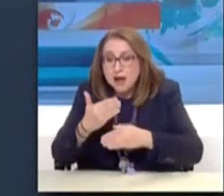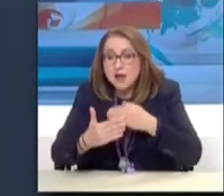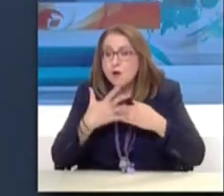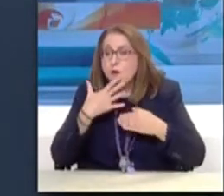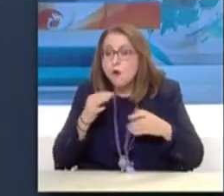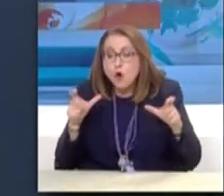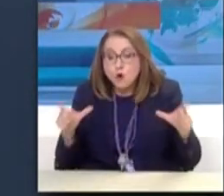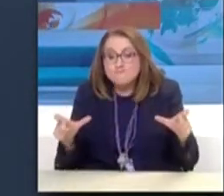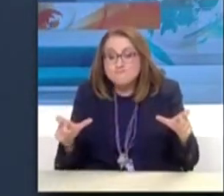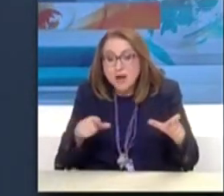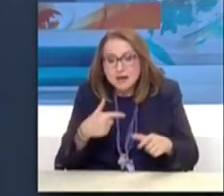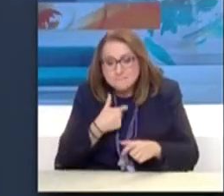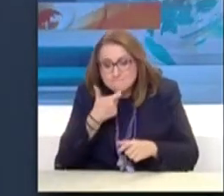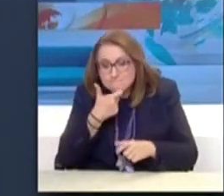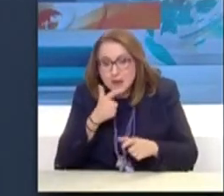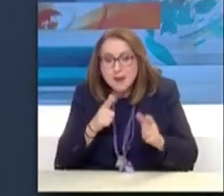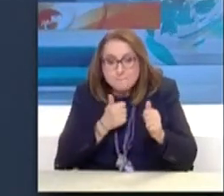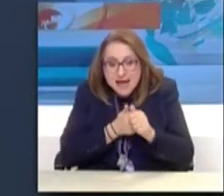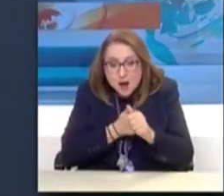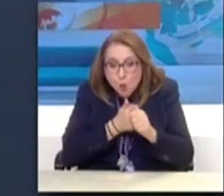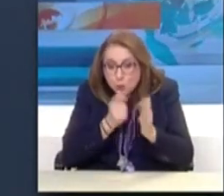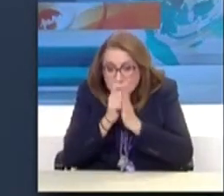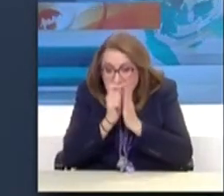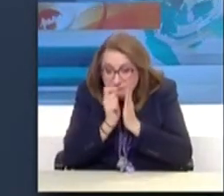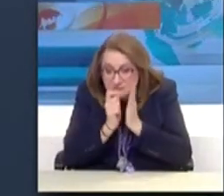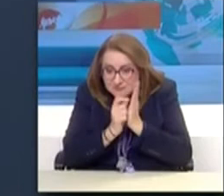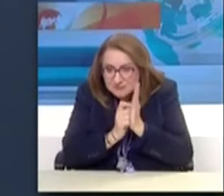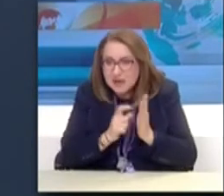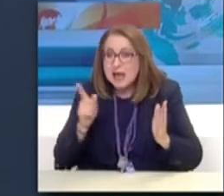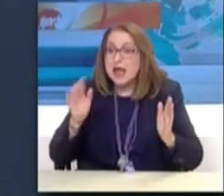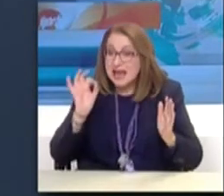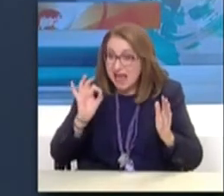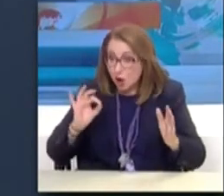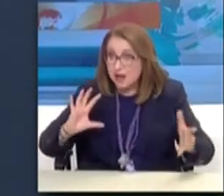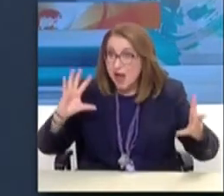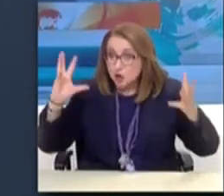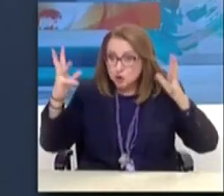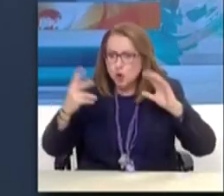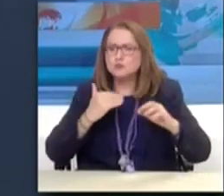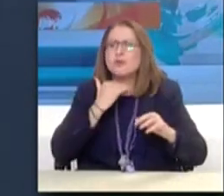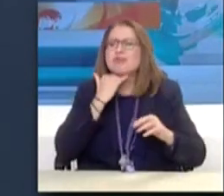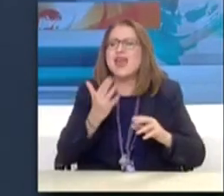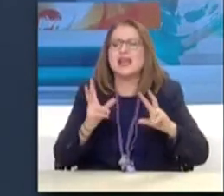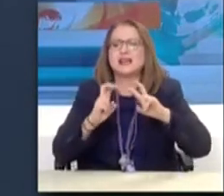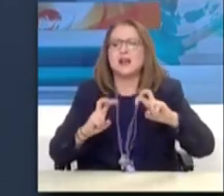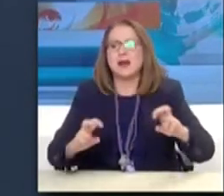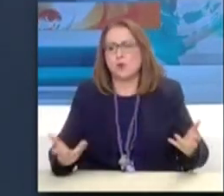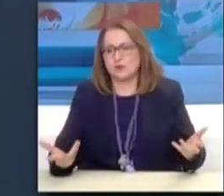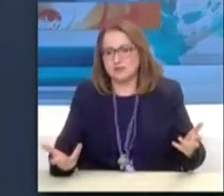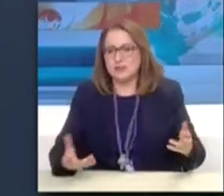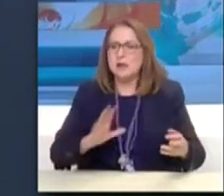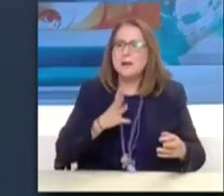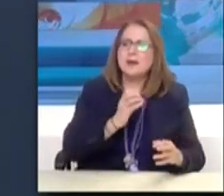βάση αυτά τα δεδομένα, η θνητότητα της επιδημίας εκτιμάται σε μια τάξη μεγέθους που κυμαίνεται από